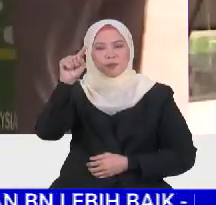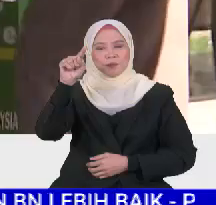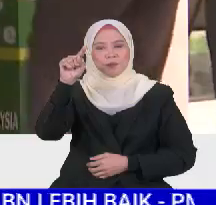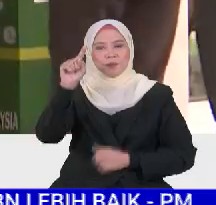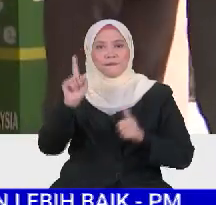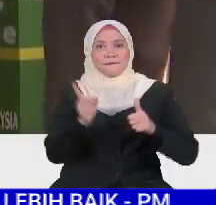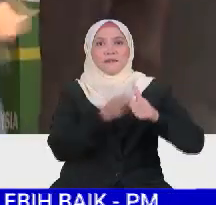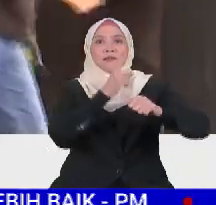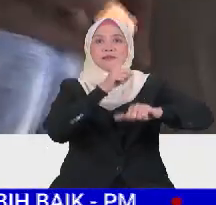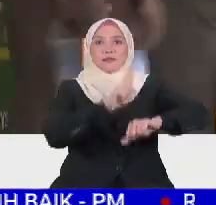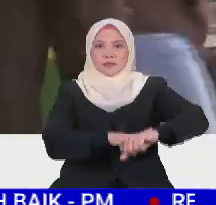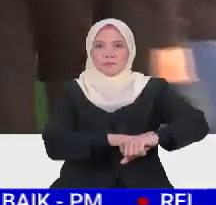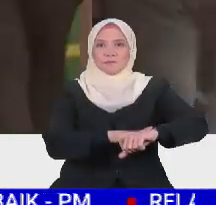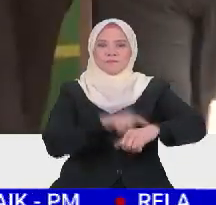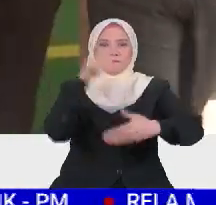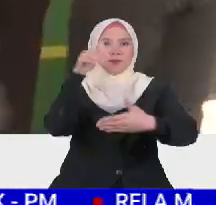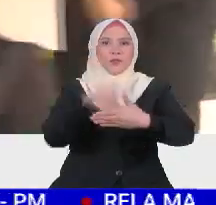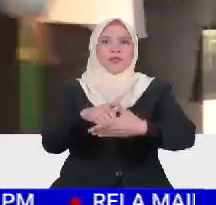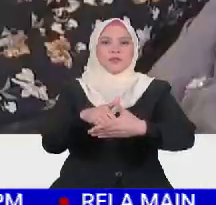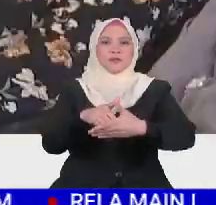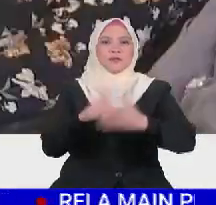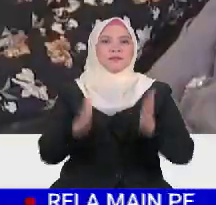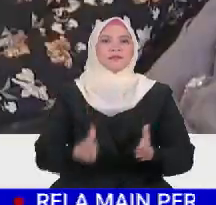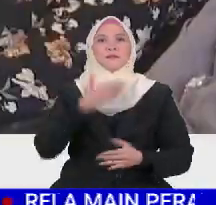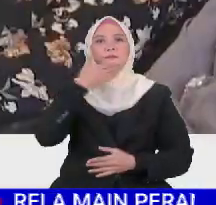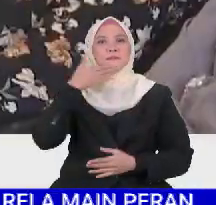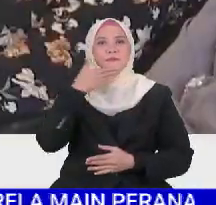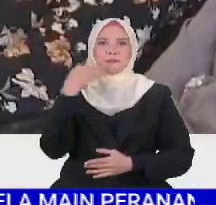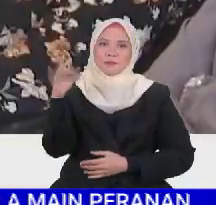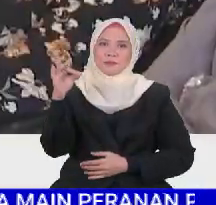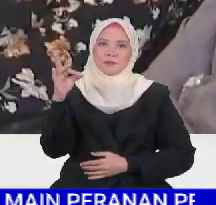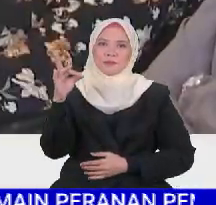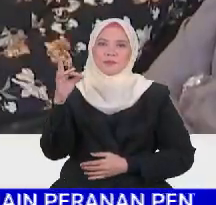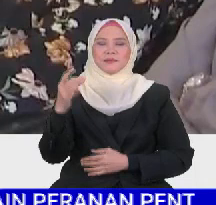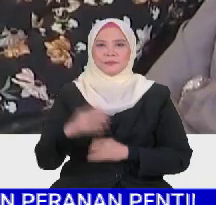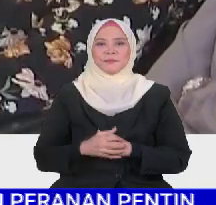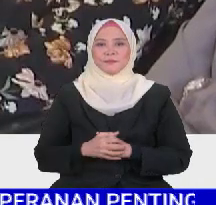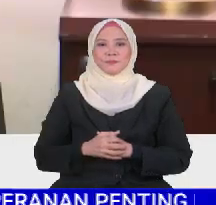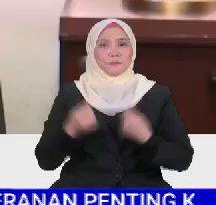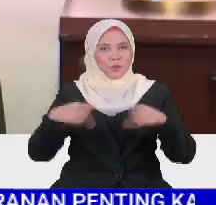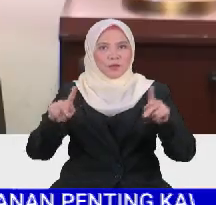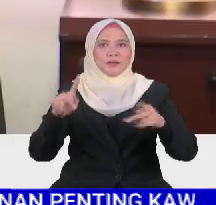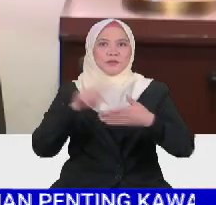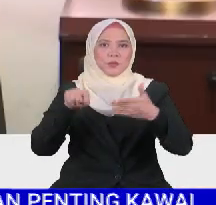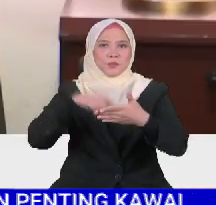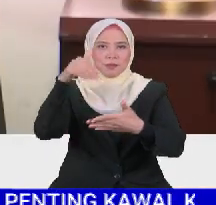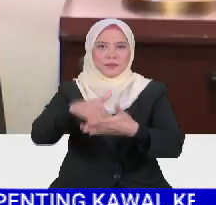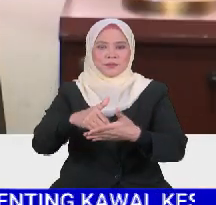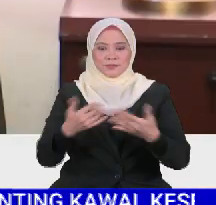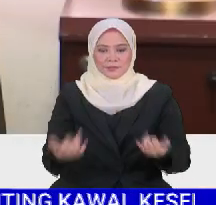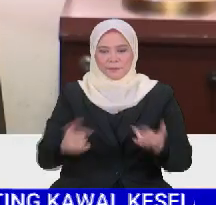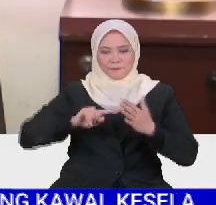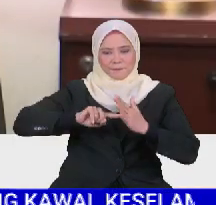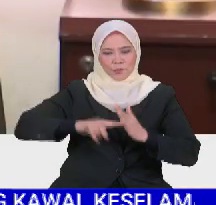pertama kali untuk pengundian 18 diberi peluang untuk mengundi saya boleh katakan bahwa inilah titik permulaan